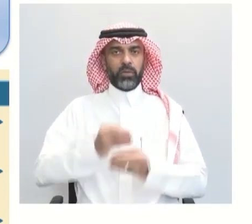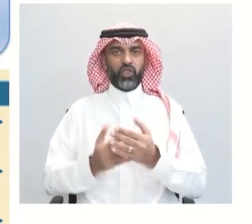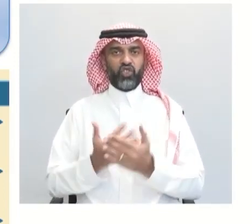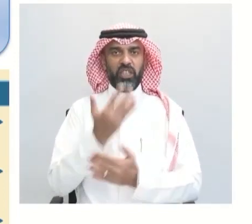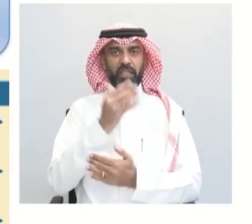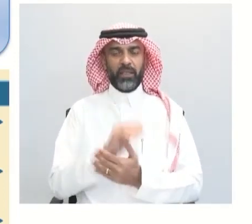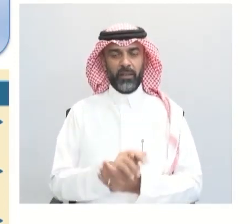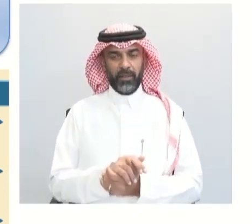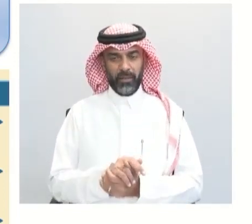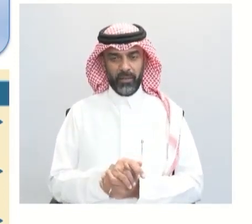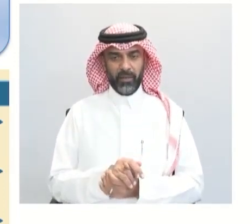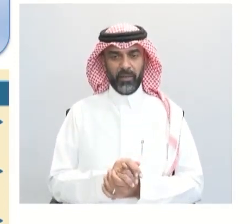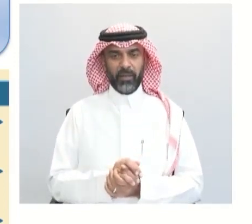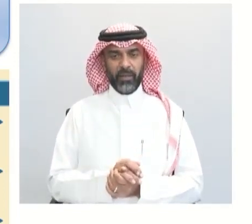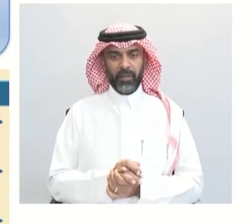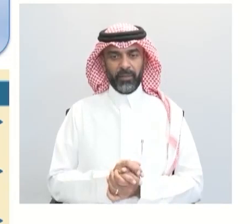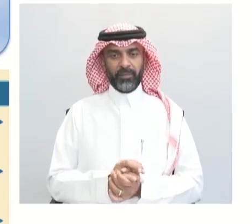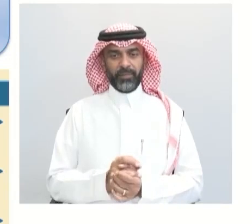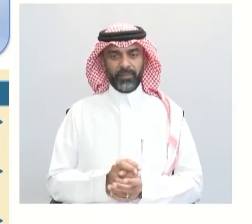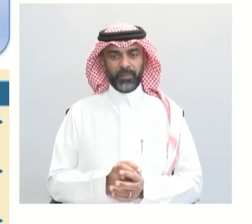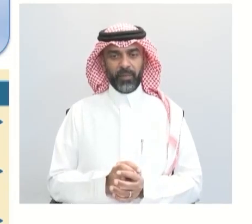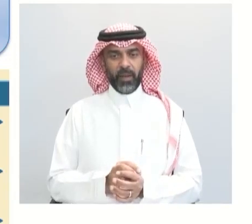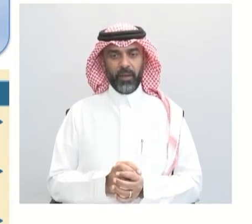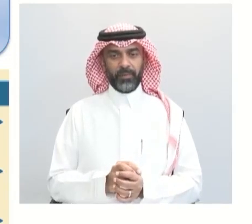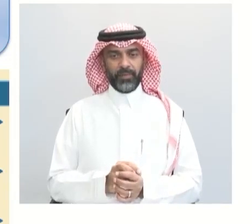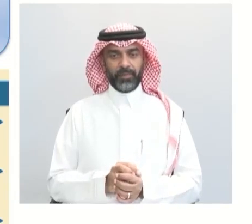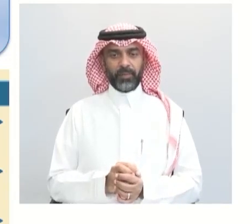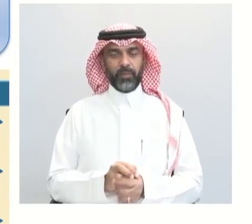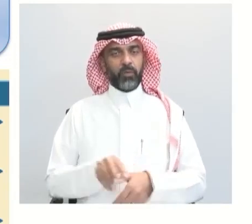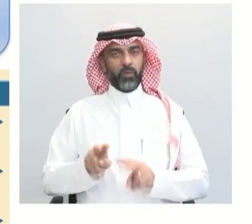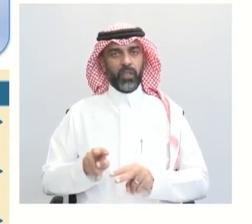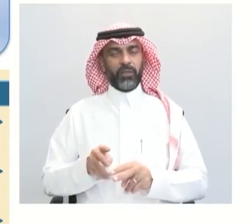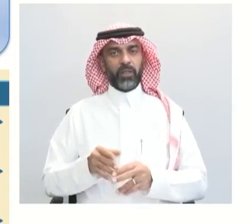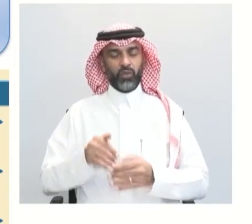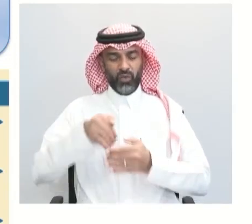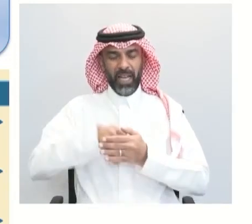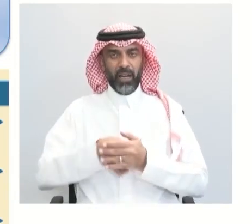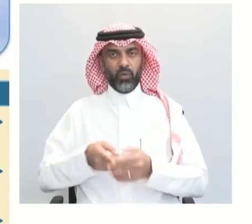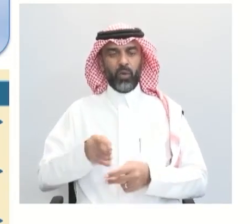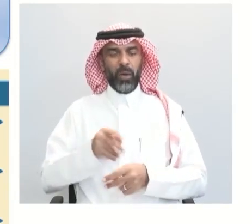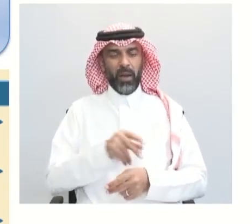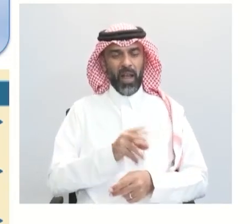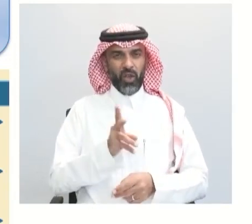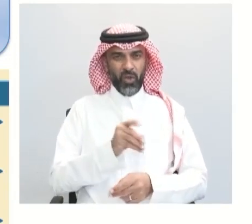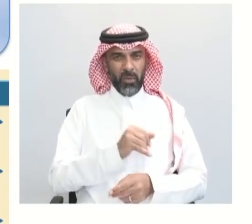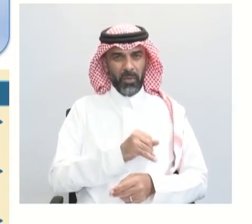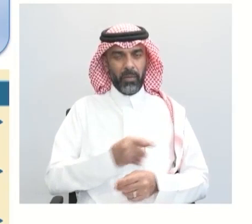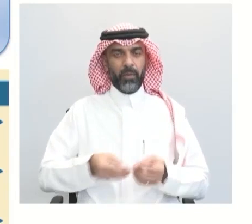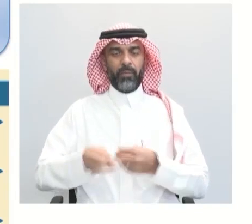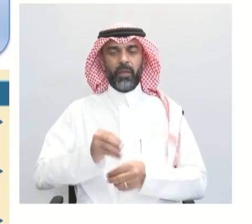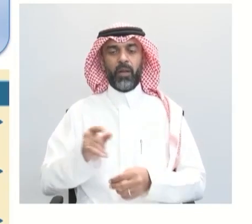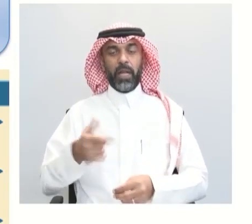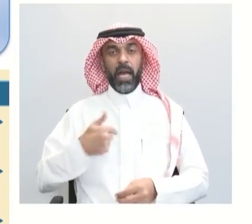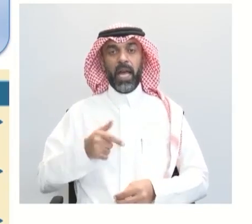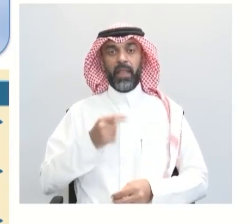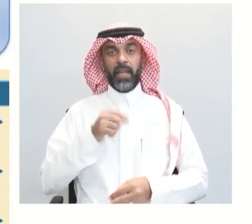التي يظهرها لنا هذا الدرس في بدايته هو تجدد هذه البطانه كل بضعه ايام كذلك يفرز الانسان نحو لتر